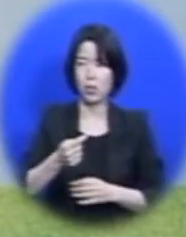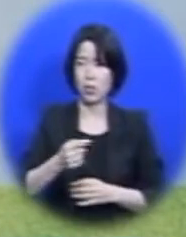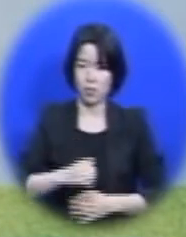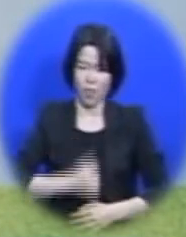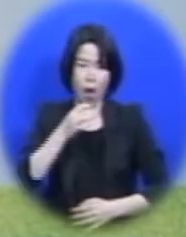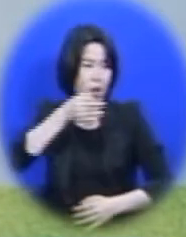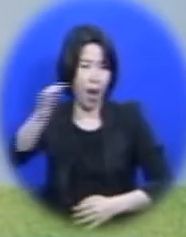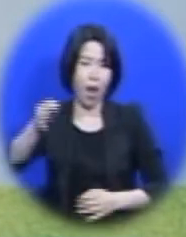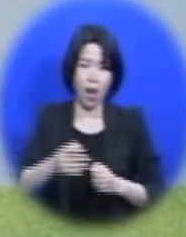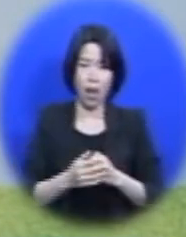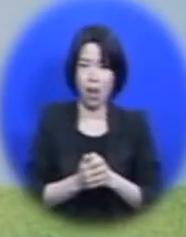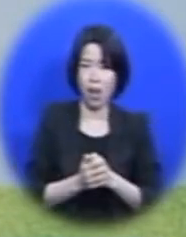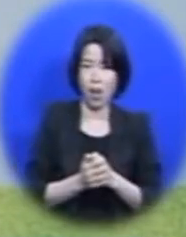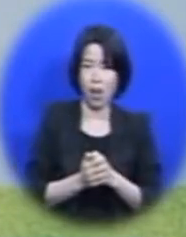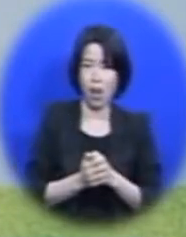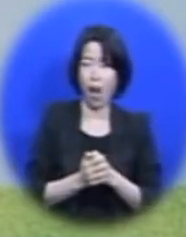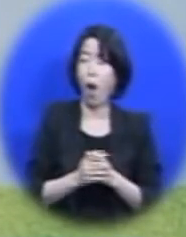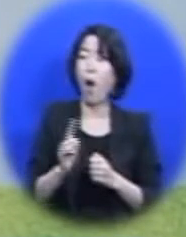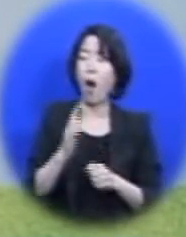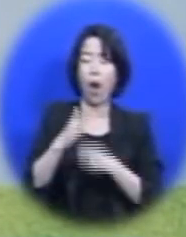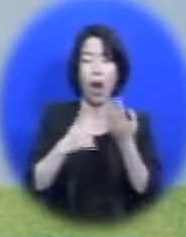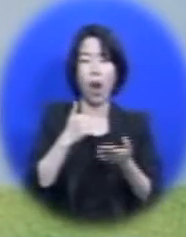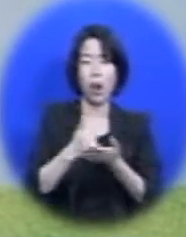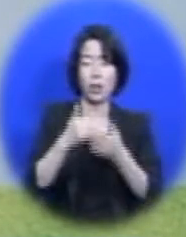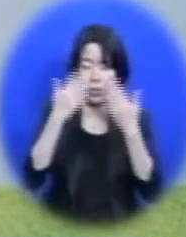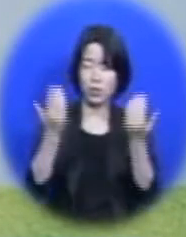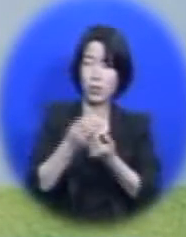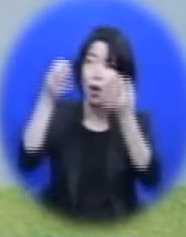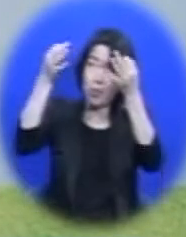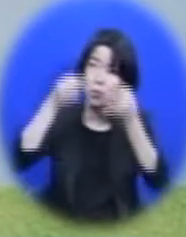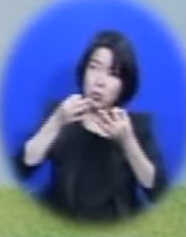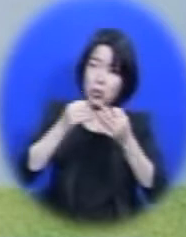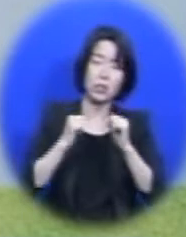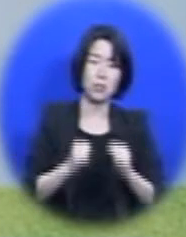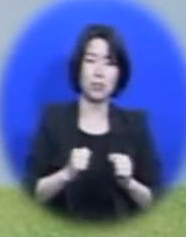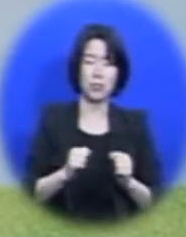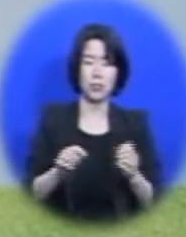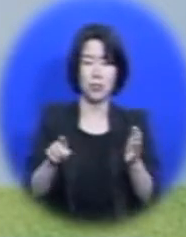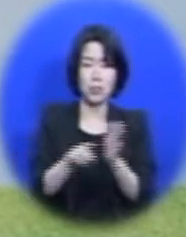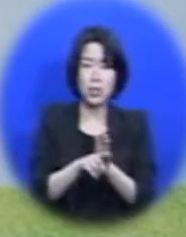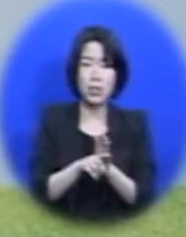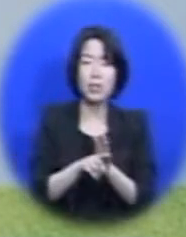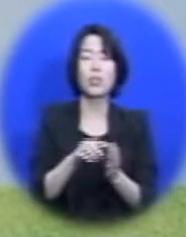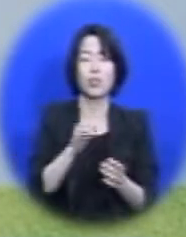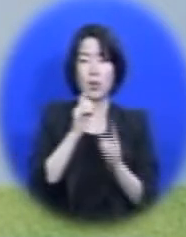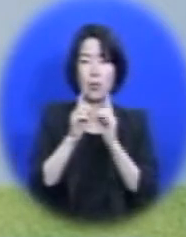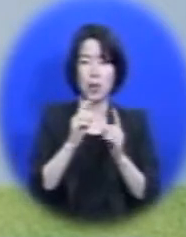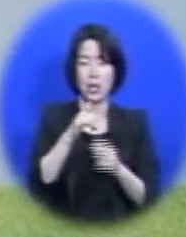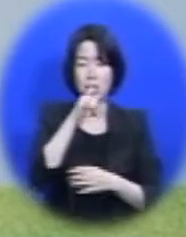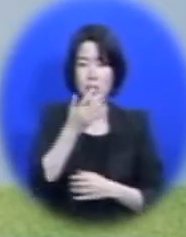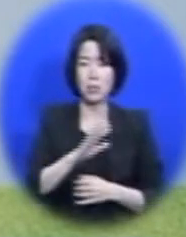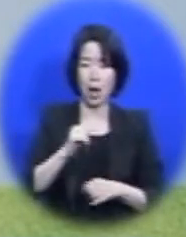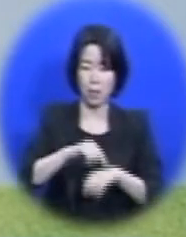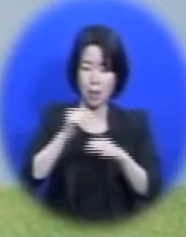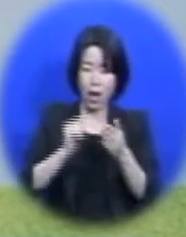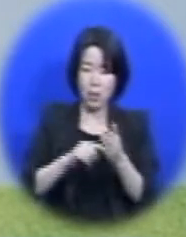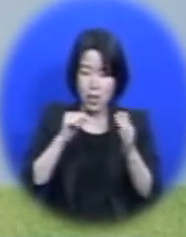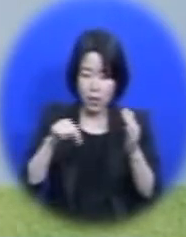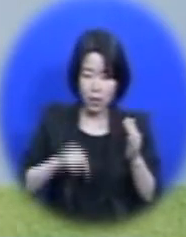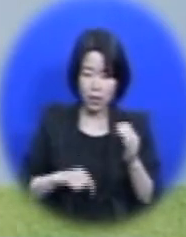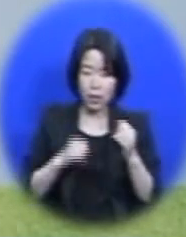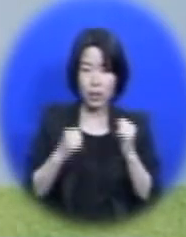소리를. 아니, 하나님이 다 보고 계시는 것을 믿는다면서, 하나님의 마음에 계시다는 걸 믿는다면서